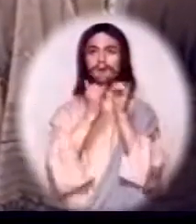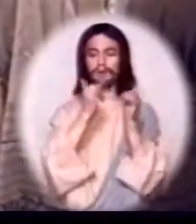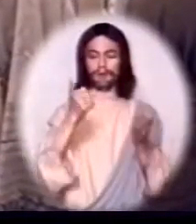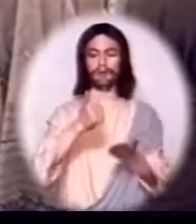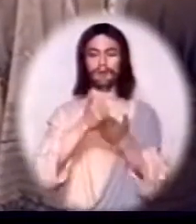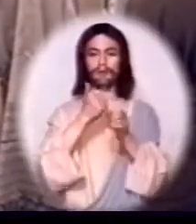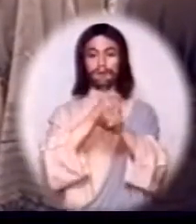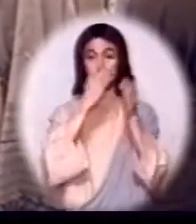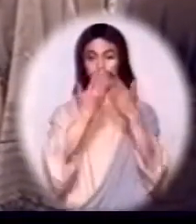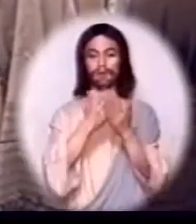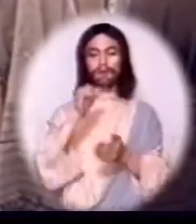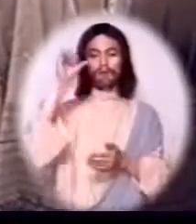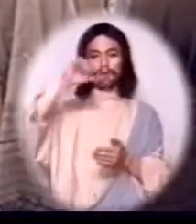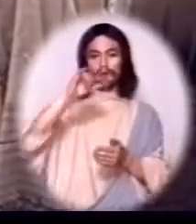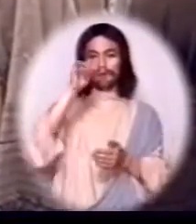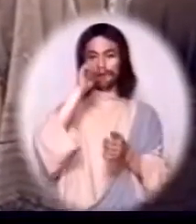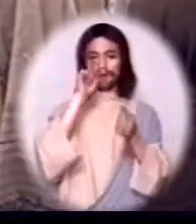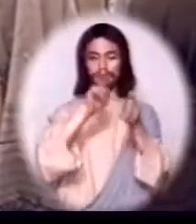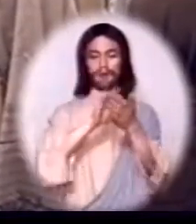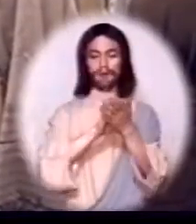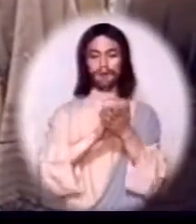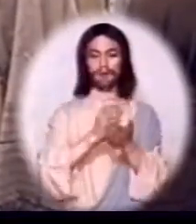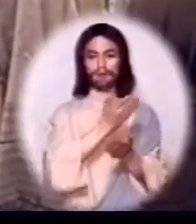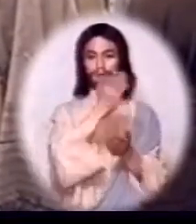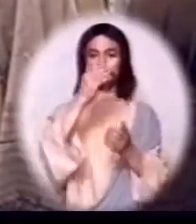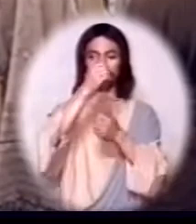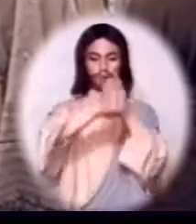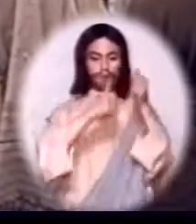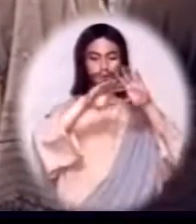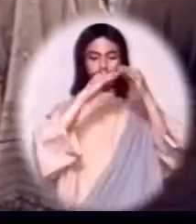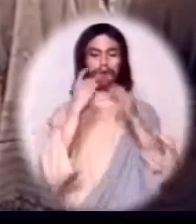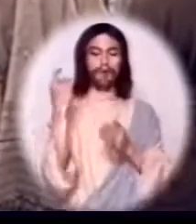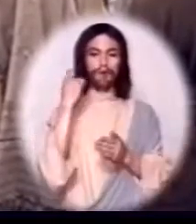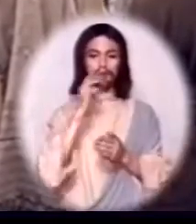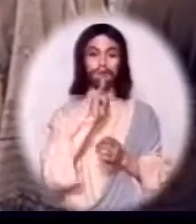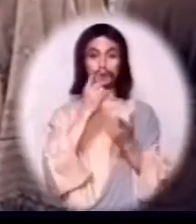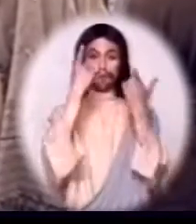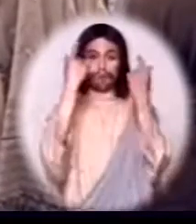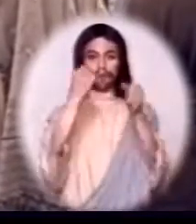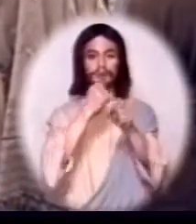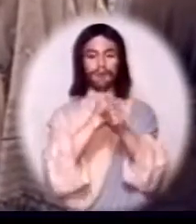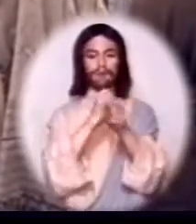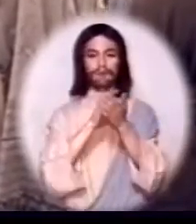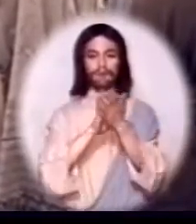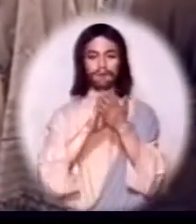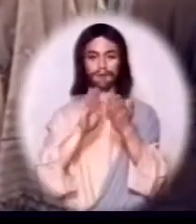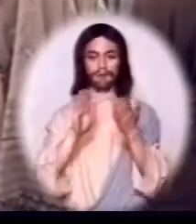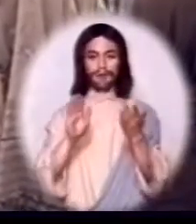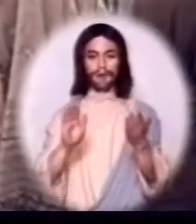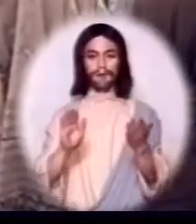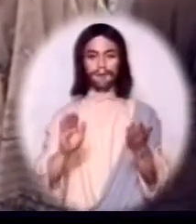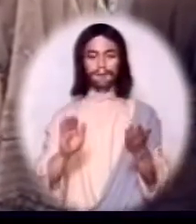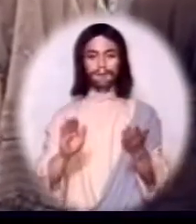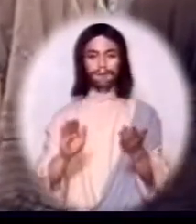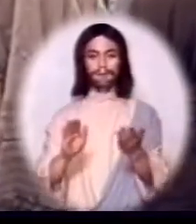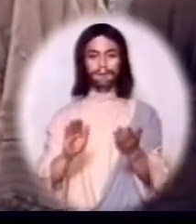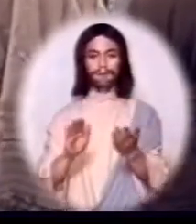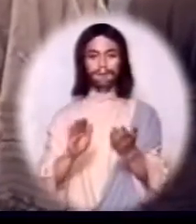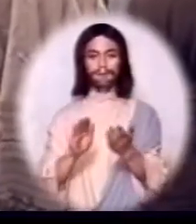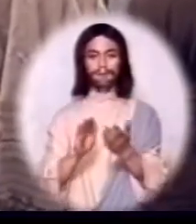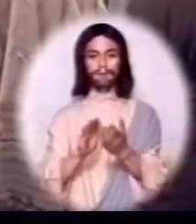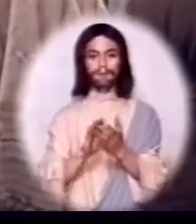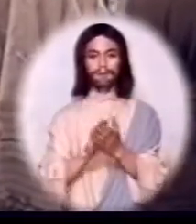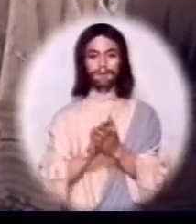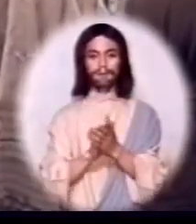모든 사람이 칭찬하는 너희는 화가 있으리라. 너희 조상들도 거짓 선지자들에게 그리하였도다.